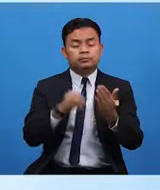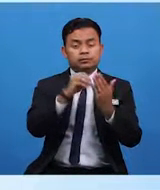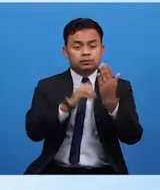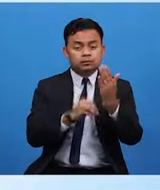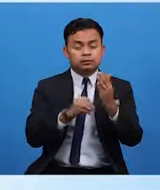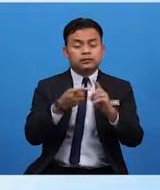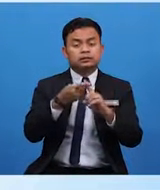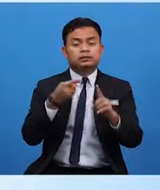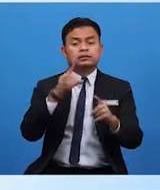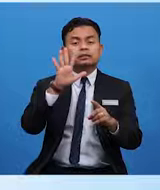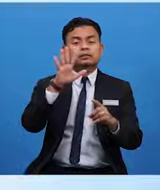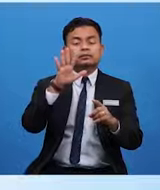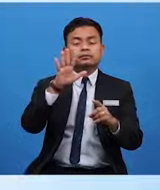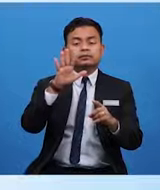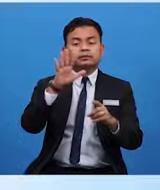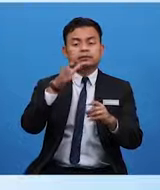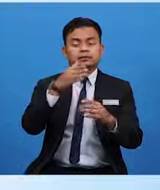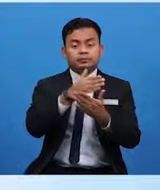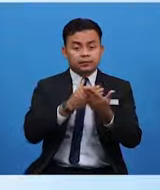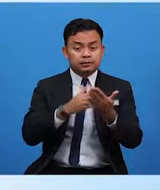bahagian keseluruhannya